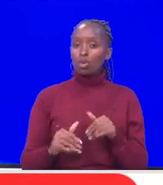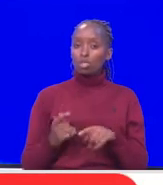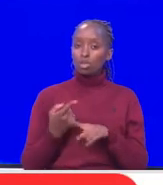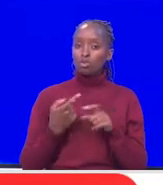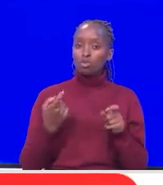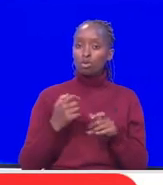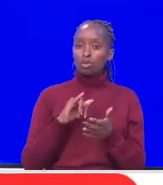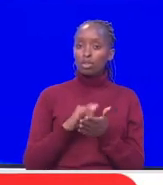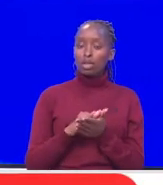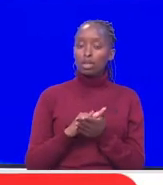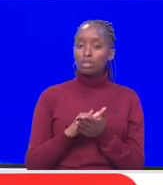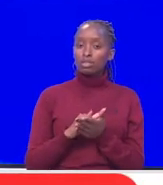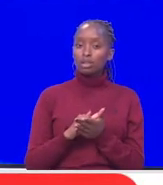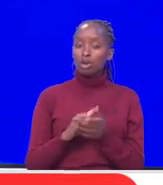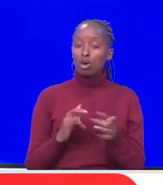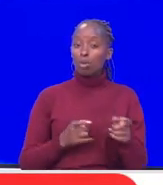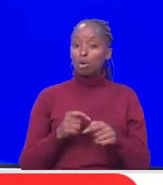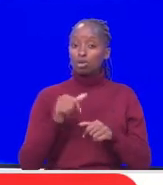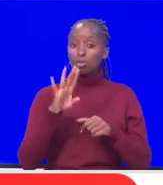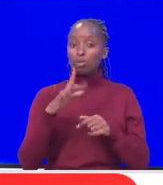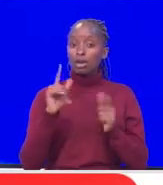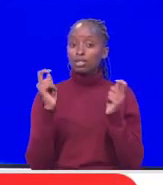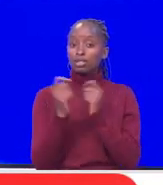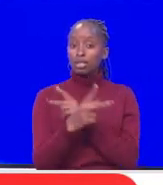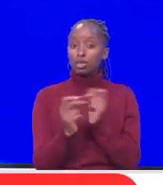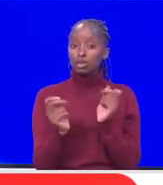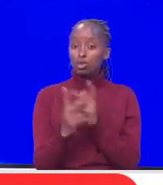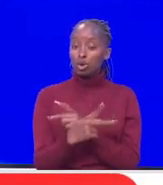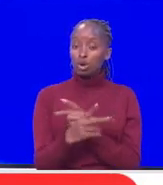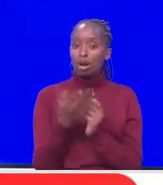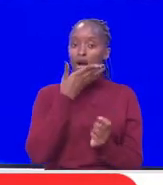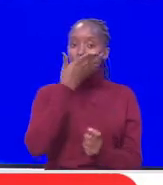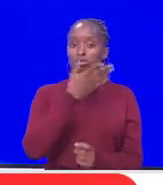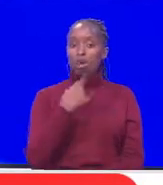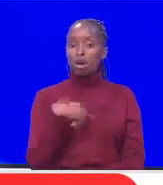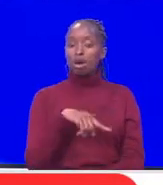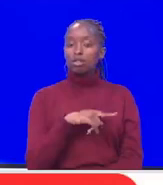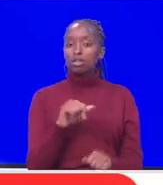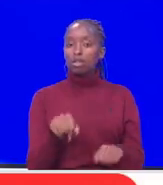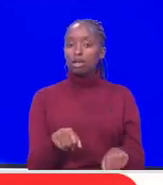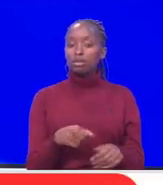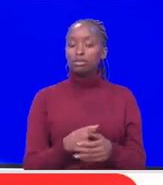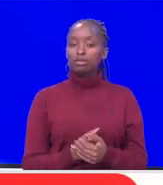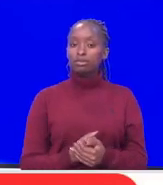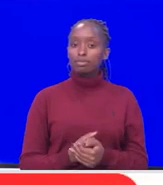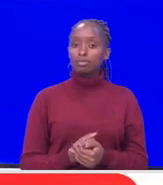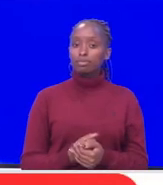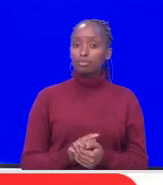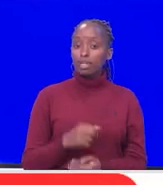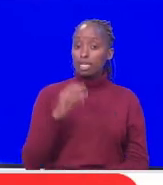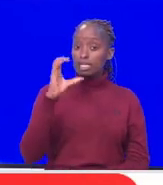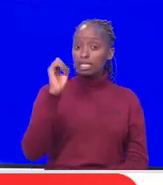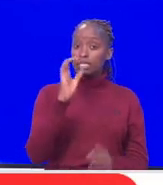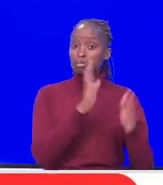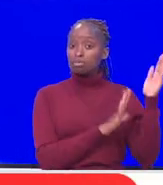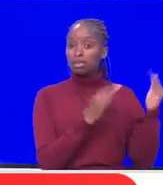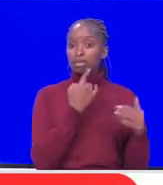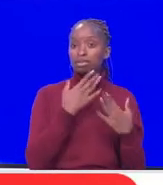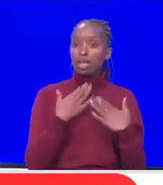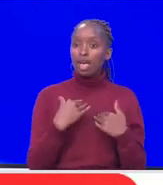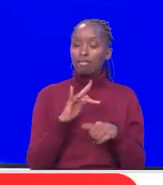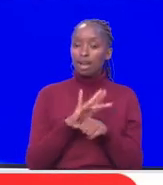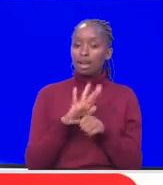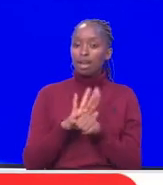TikTok. Licha ya shinikizo kwa serikali kupiga marufuku mtandao huo, Kindiki alibainisha kuwa itakuwa ni mapema kupiga